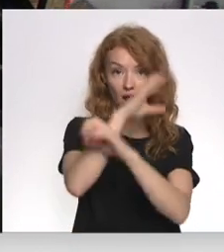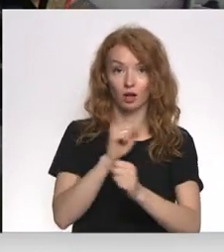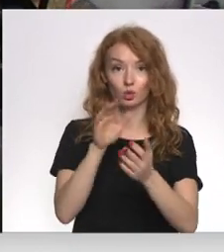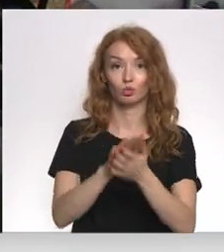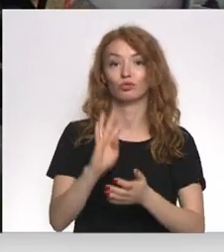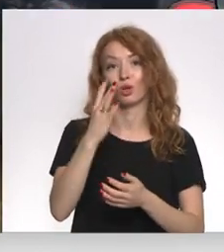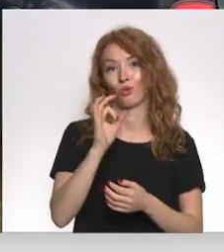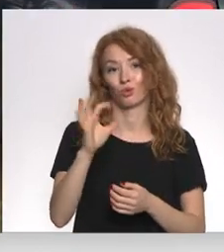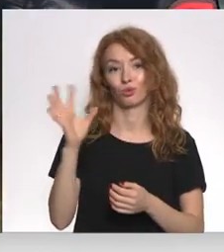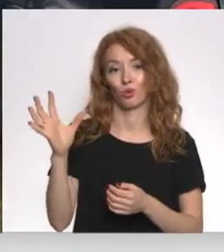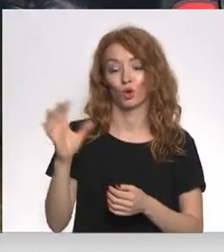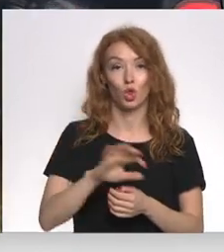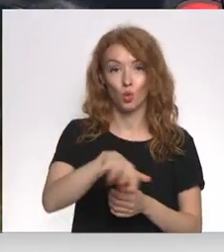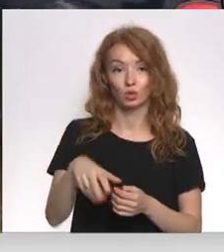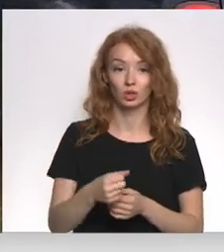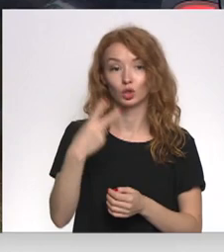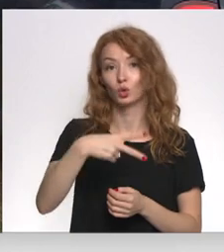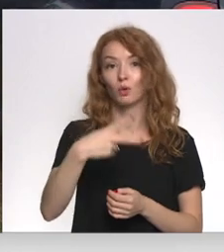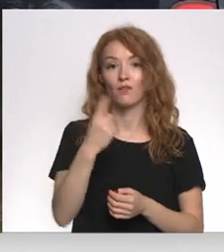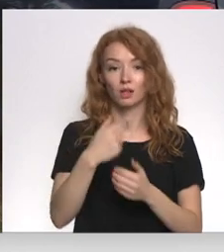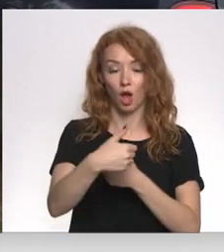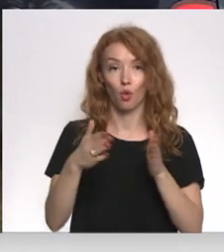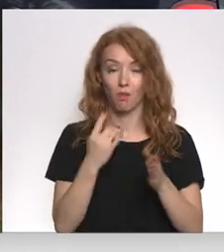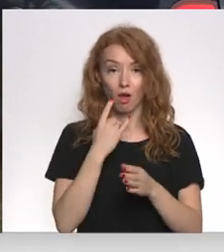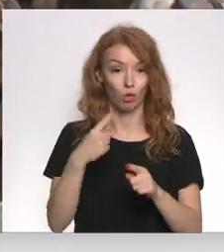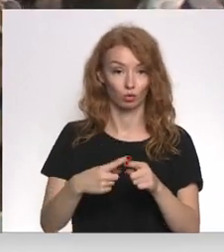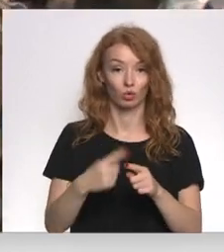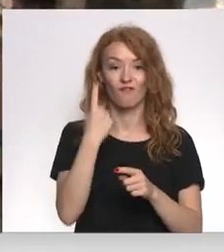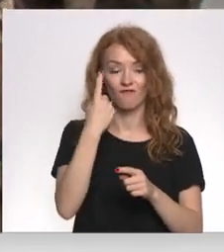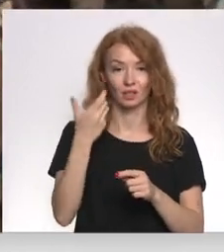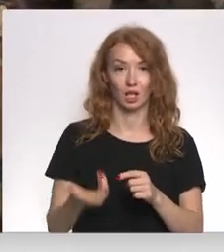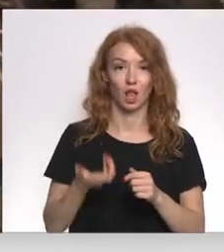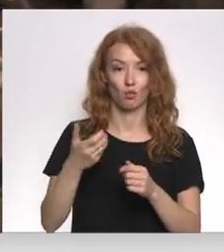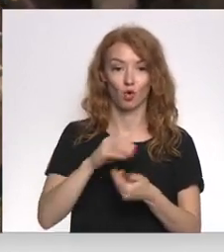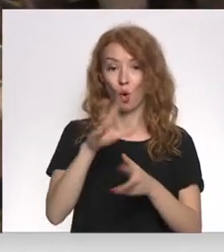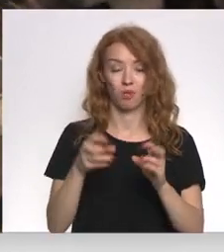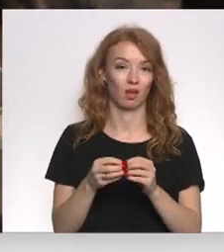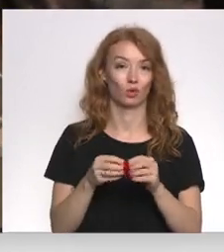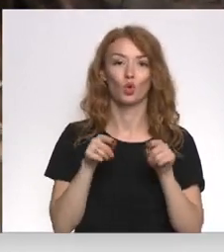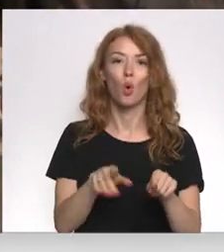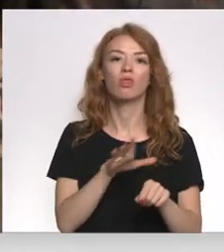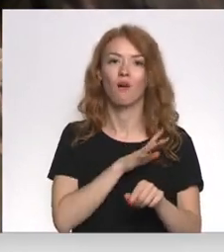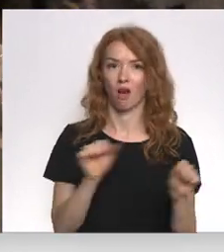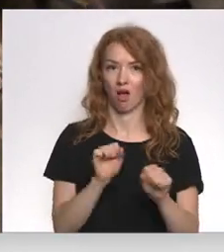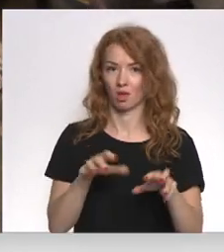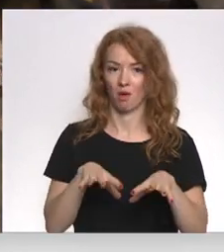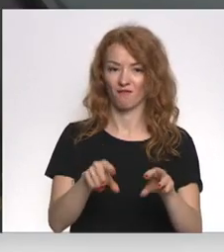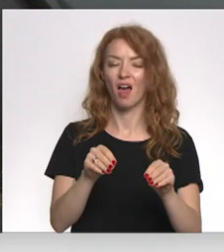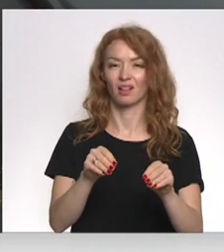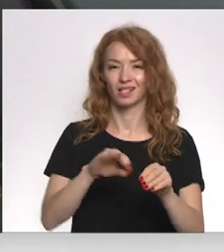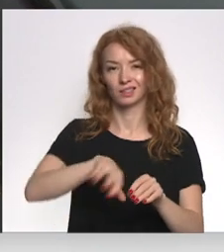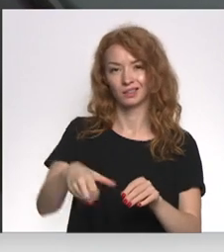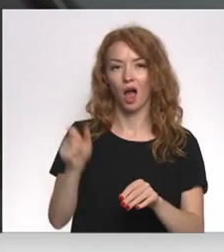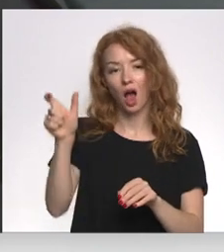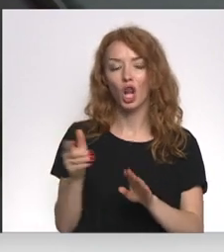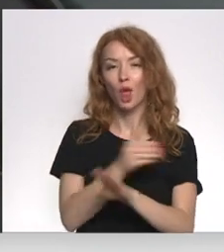4. oktobri. Nozagts 21 akumulators un viens riepu komplekts. To nevar izdarīt ātri, acīm redzot zagļi